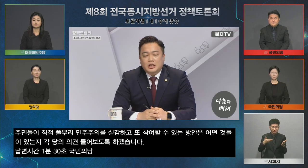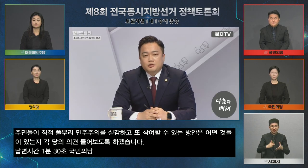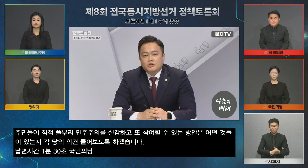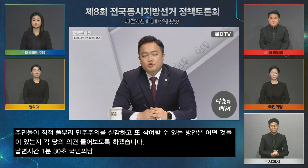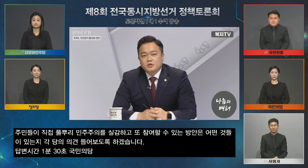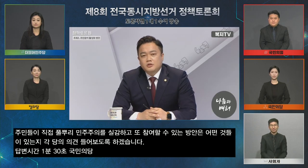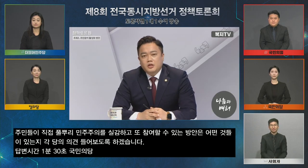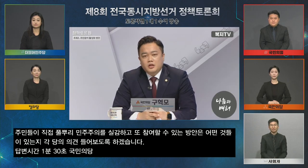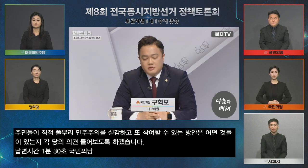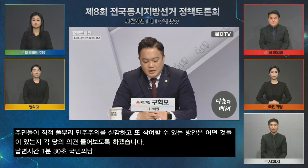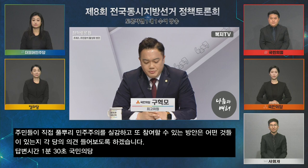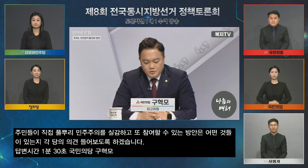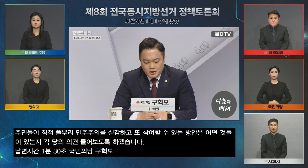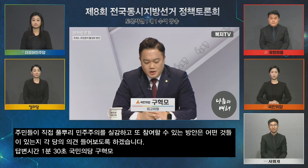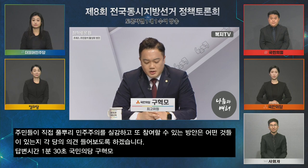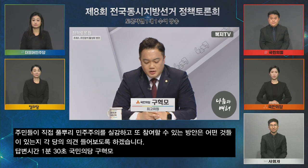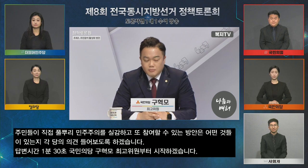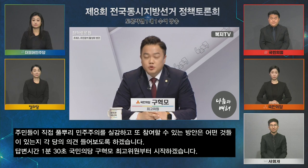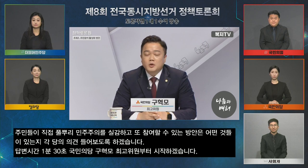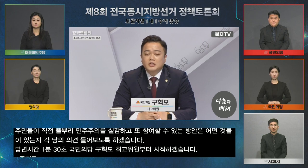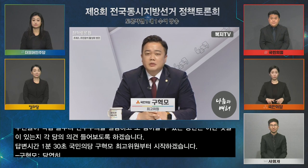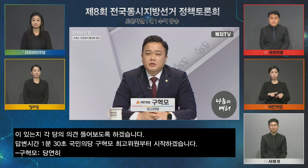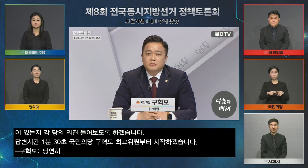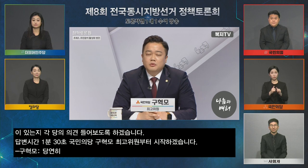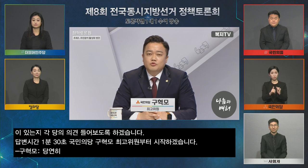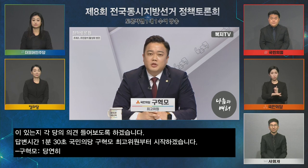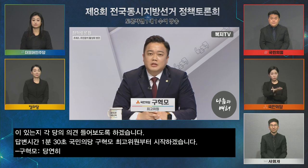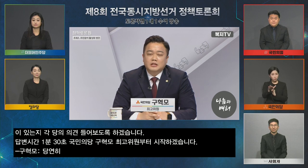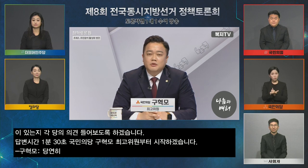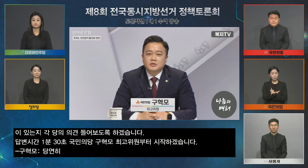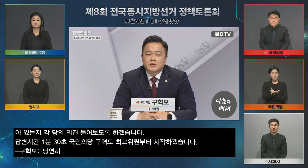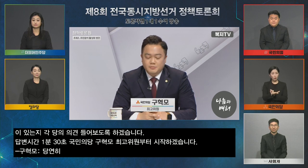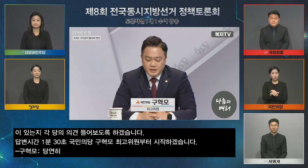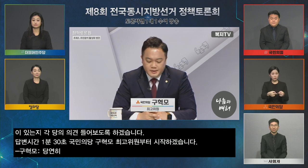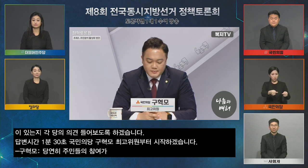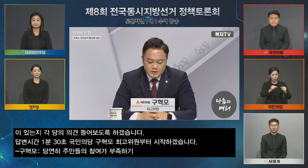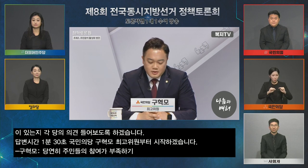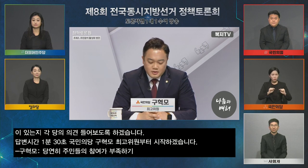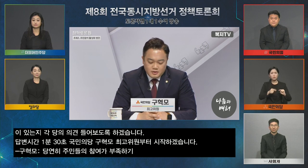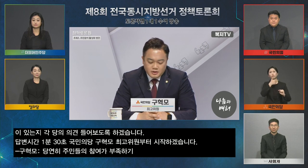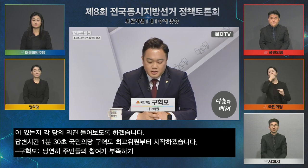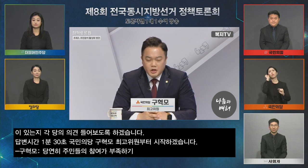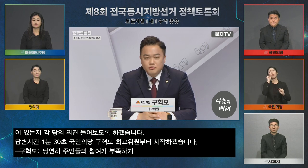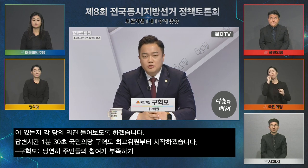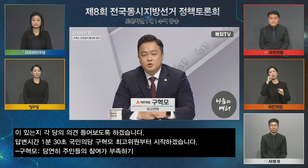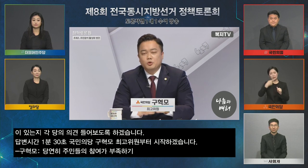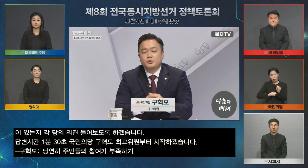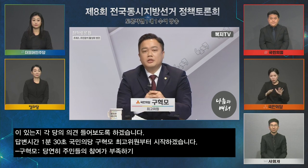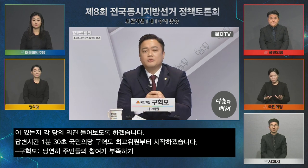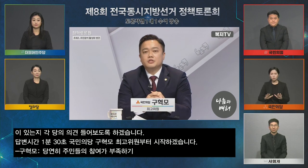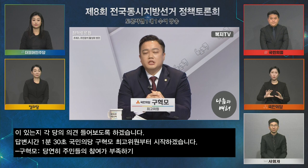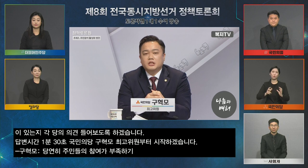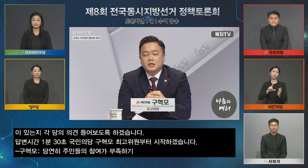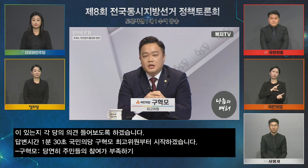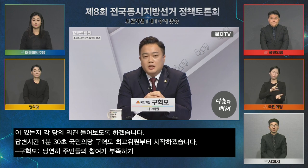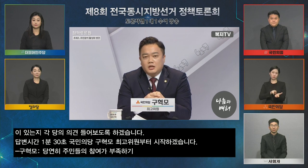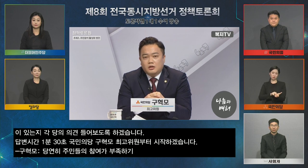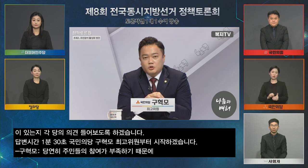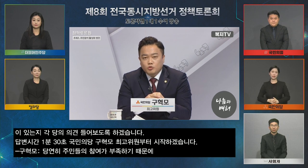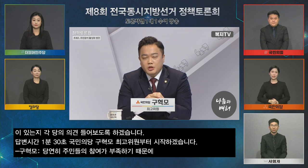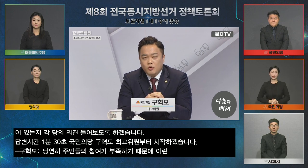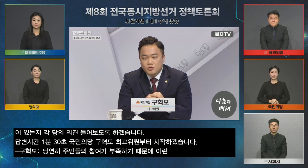당연히 주민들의 참여가 부족하기 때문에 이런 토론 주제가 나왔다고 생각합니다. 일단 최우선적으로 필요한 것이